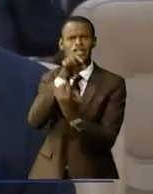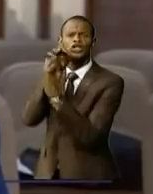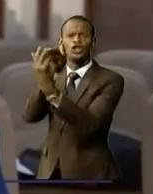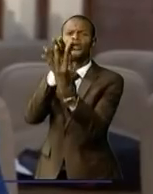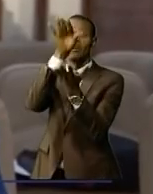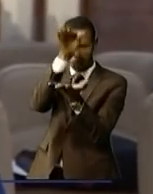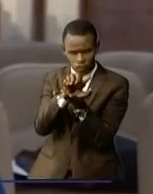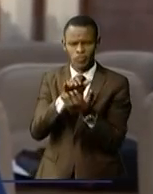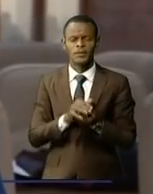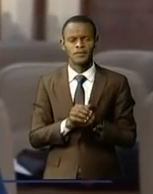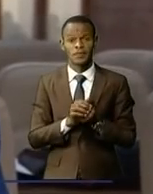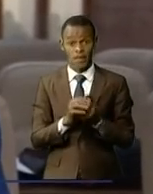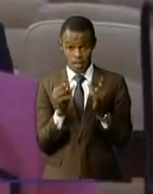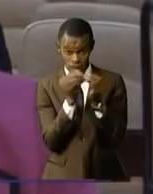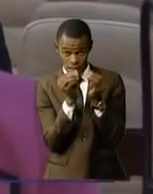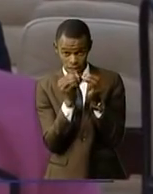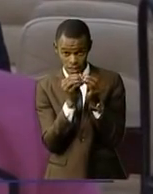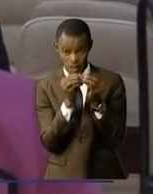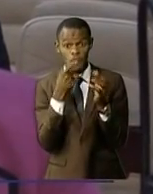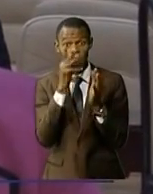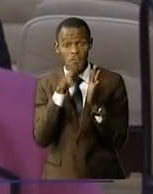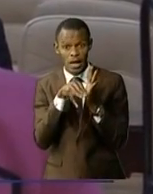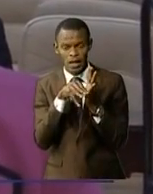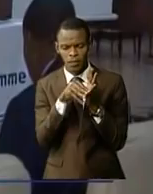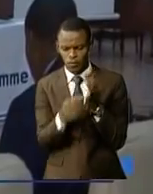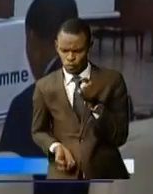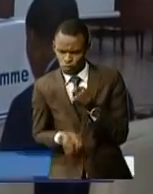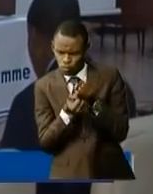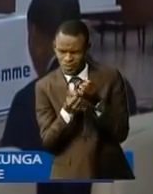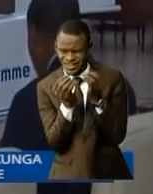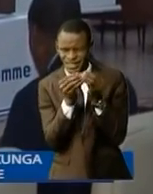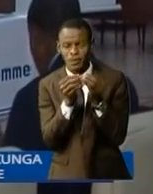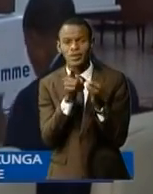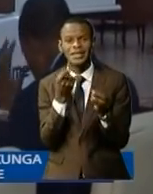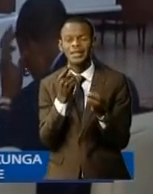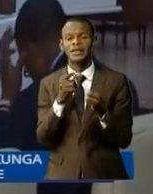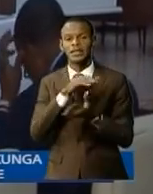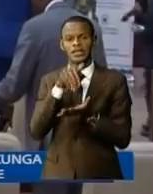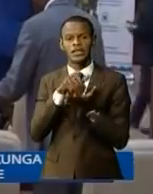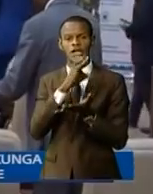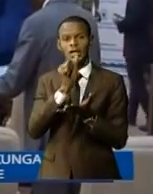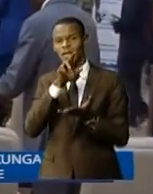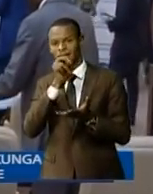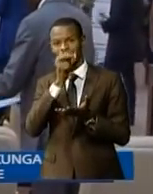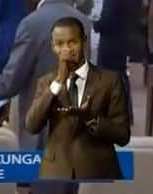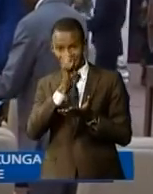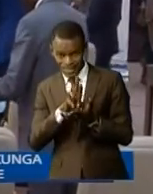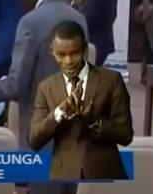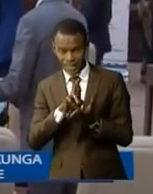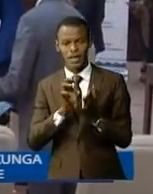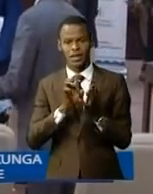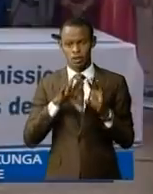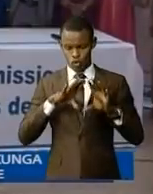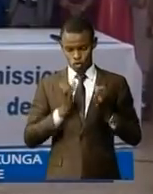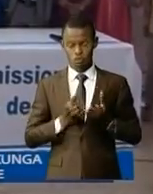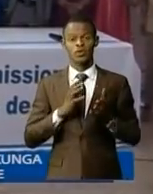parlementaire a été organisée par l'UPR Info en partenariat avec le Centre Carter, la Commission parlementaire de droits de l'homme